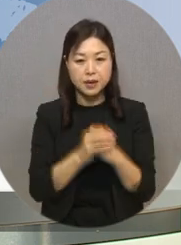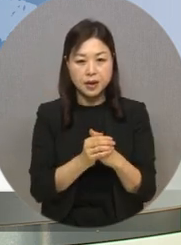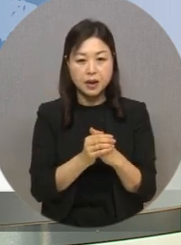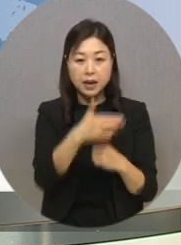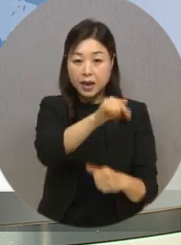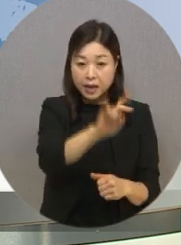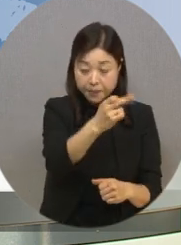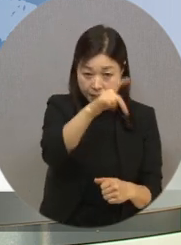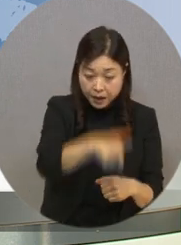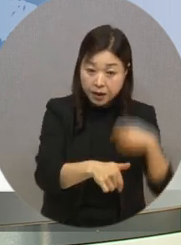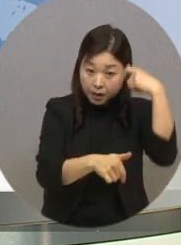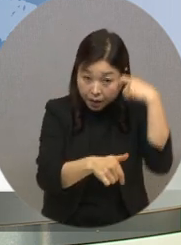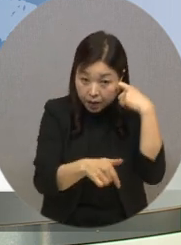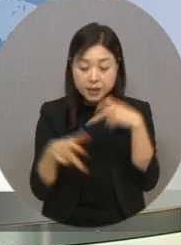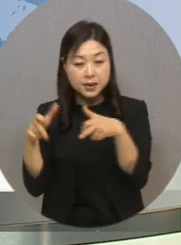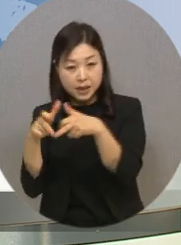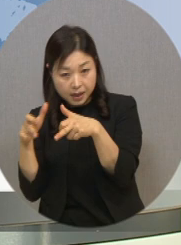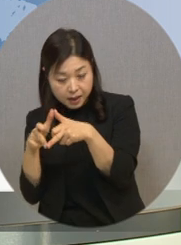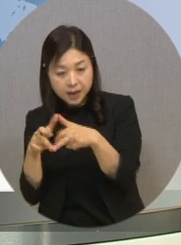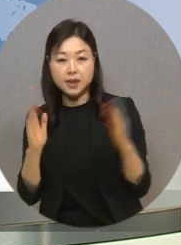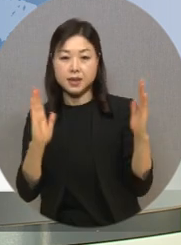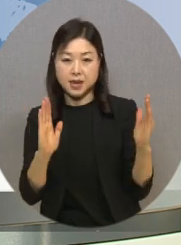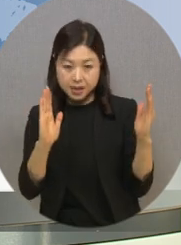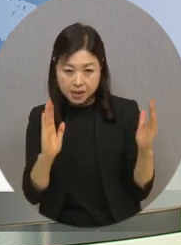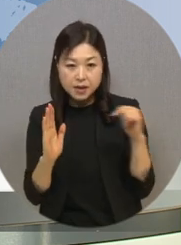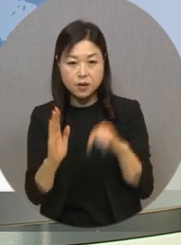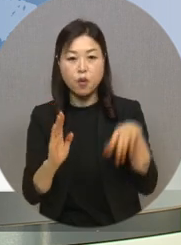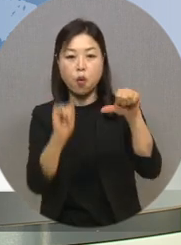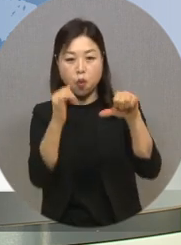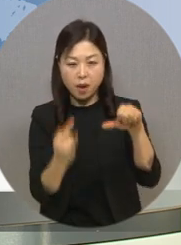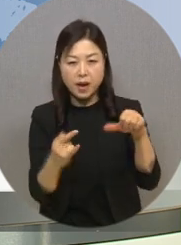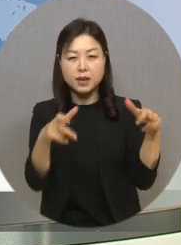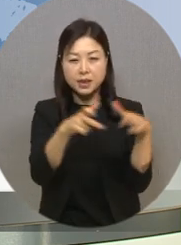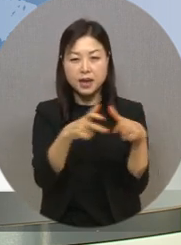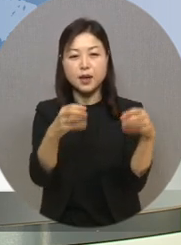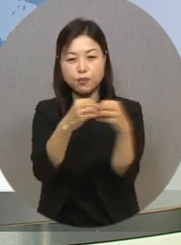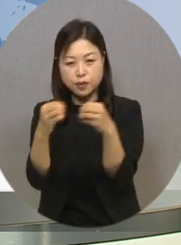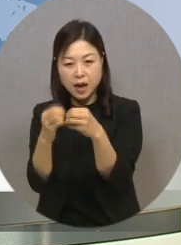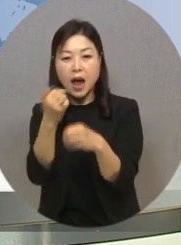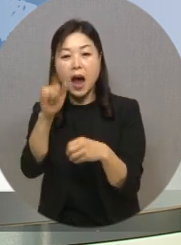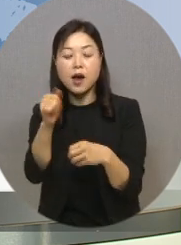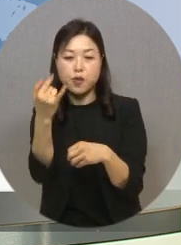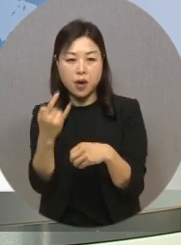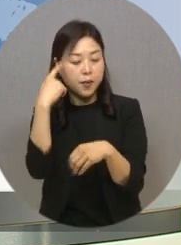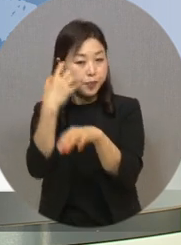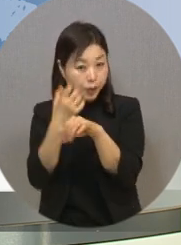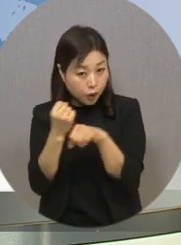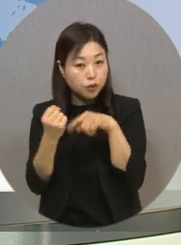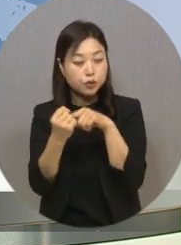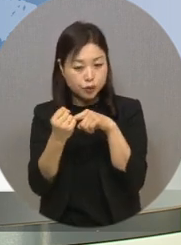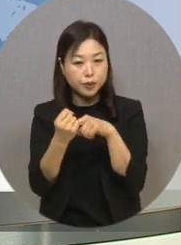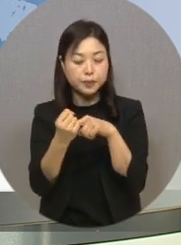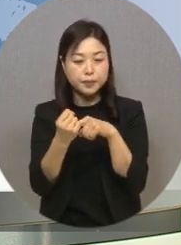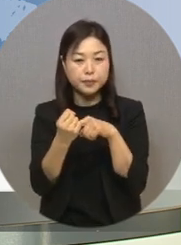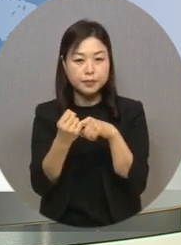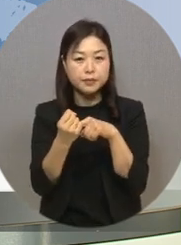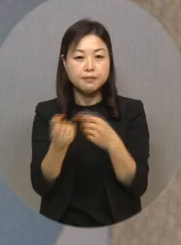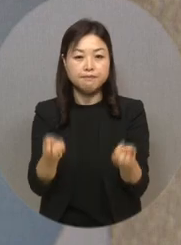주제로 제5회 장애와 문학학회 학술대회가 마련된 건데요. 현장에 정유정 기자가